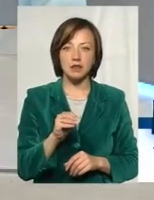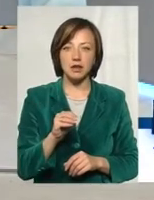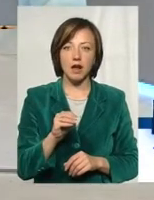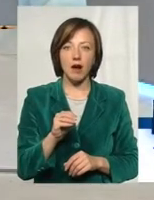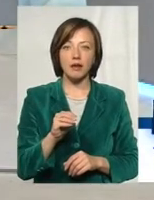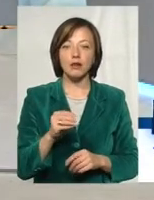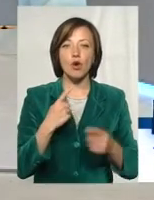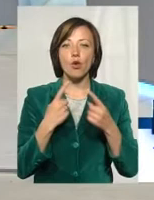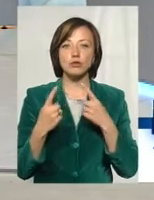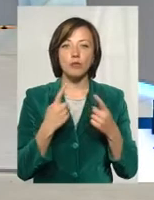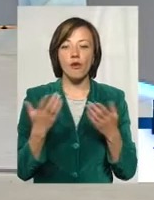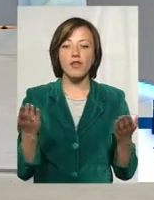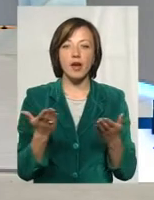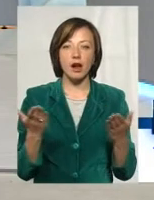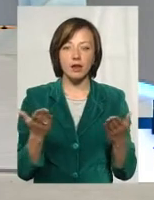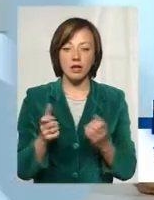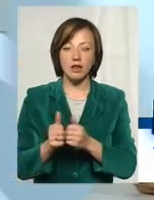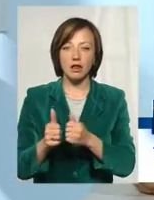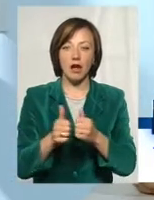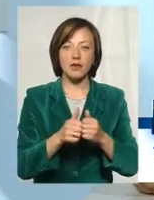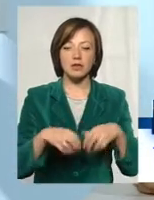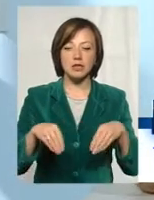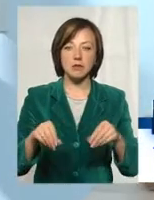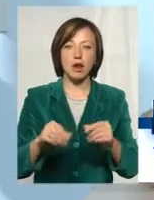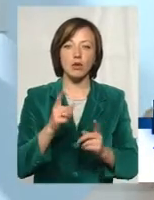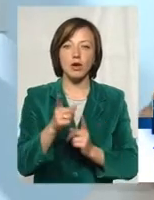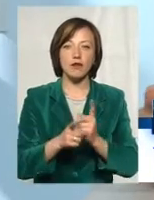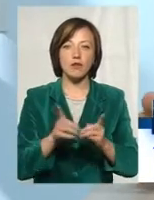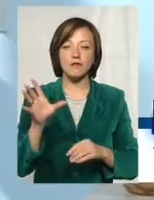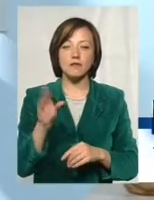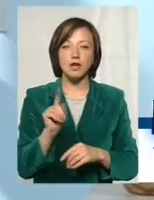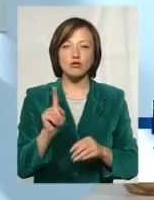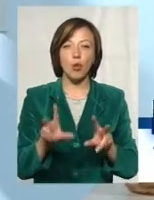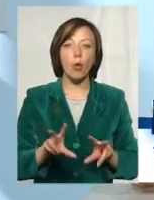всі розмови, які точаться навколо земельної реформи, і все те, що